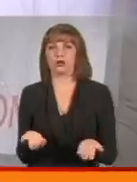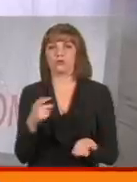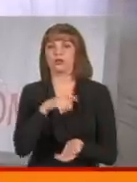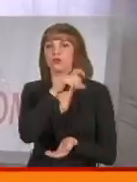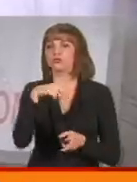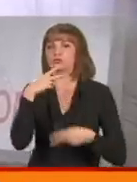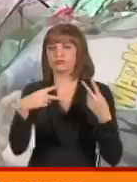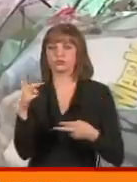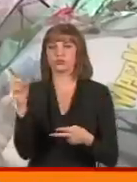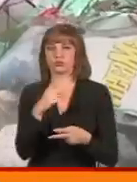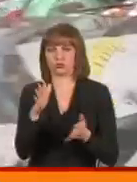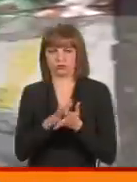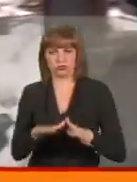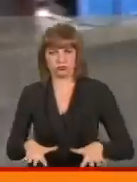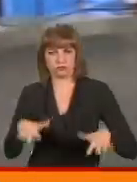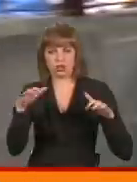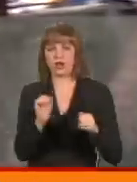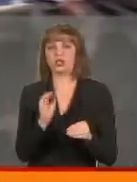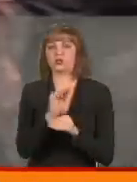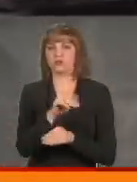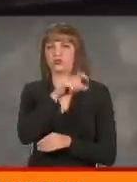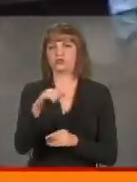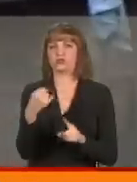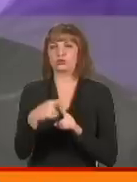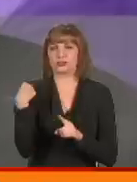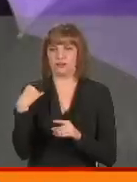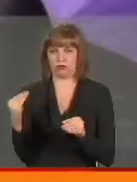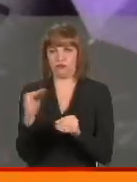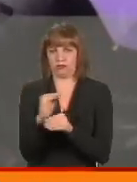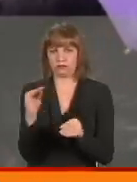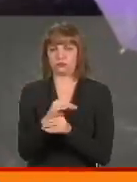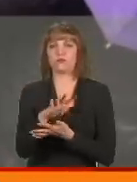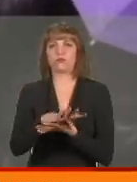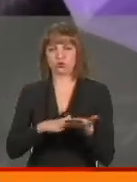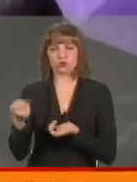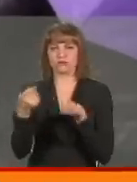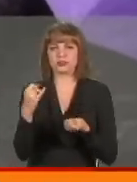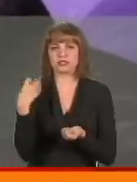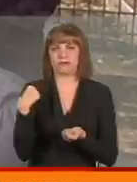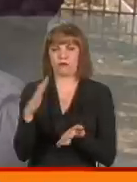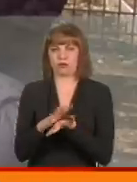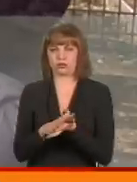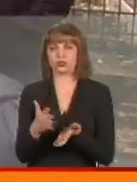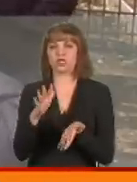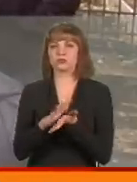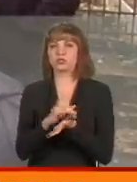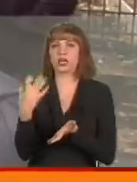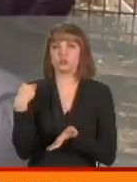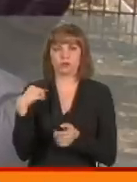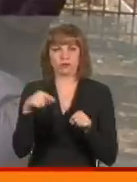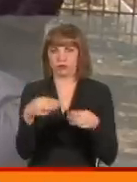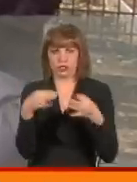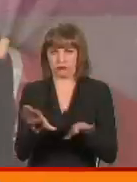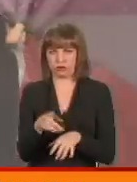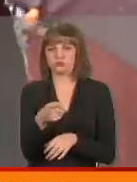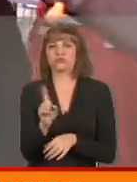Люди жаліються, що потопають у смітті, а на додачу їм ще зі Львова возять. Продовжують возитися Львова мусор. Сміття з Львова сюди не пускається.